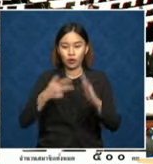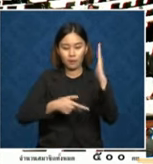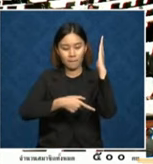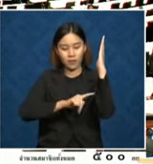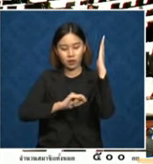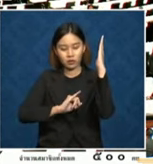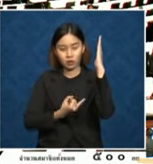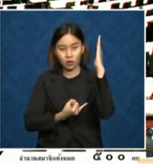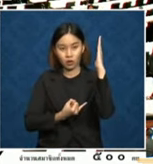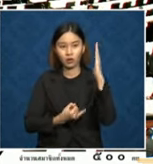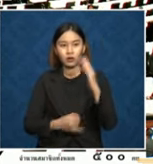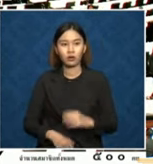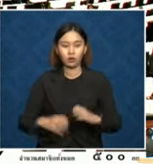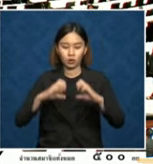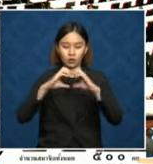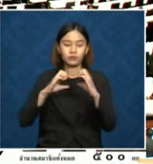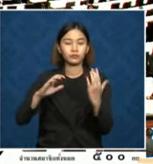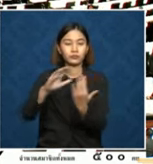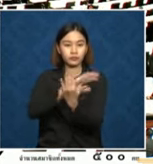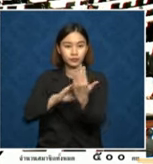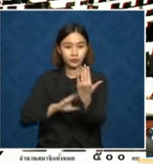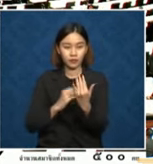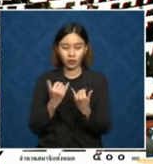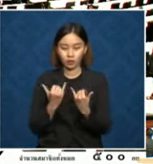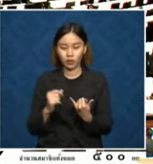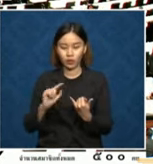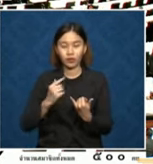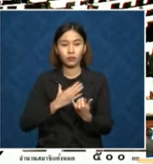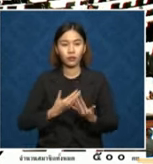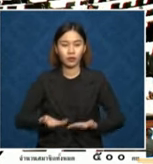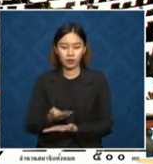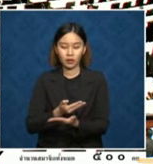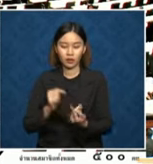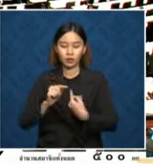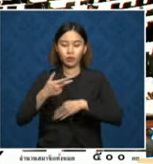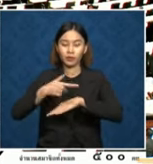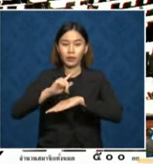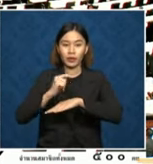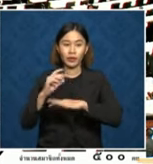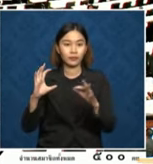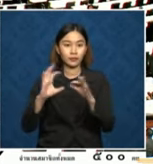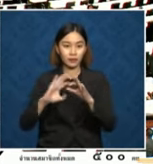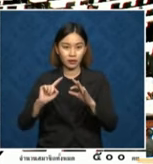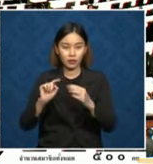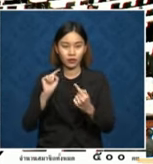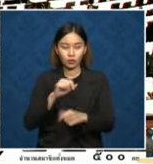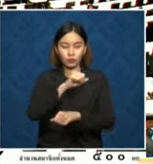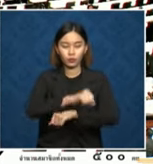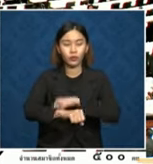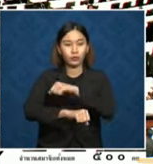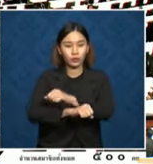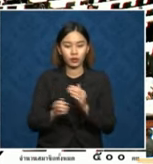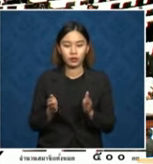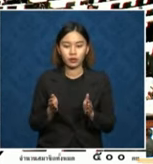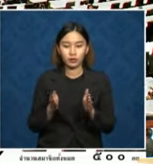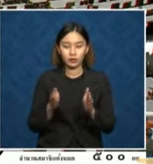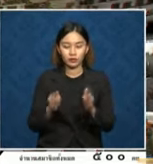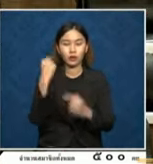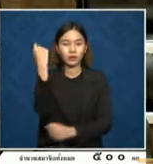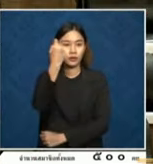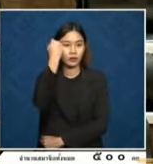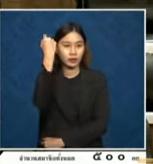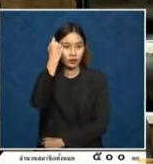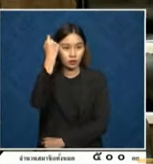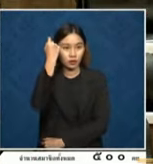คีรีขันธ์พรรคภูมิใจไทยครับวันนี้ผมมีเรื่องมาหารือกับท่านประธานเรื่อง การก่อสร้างเส้นทางเพื่อการท่องเ